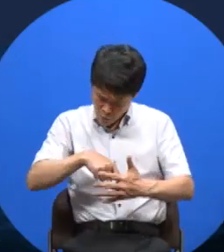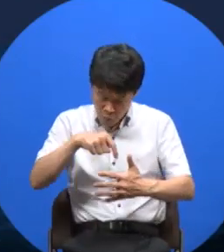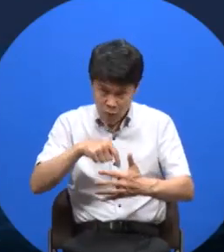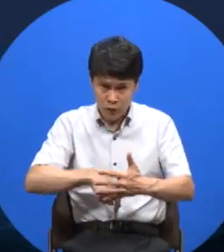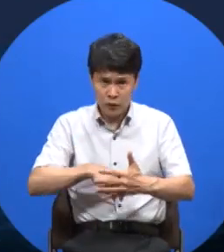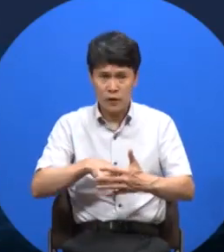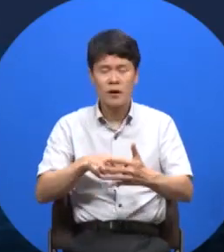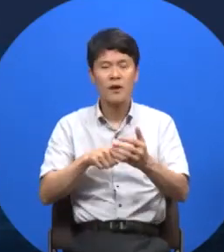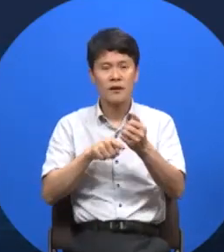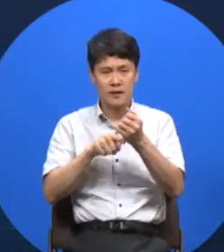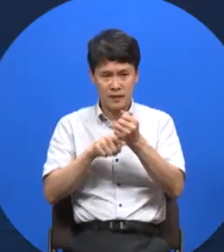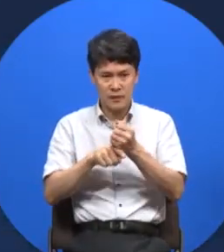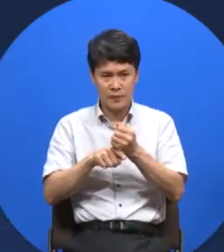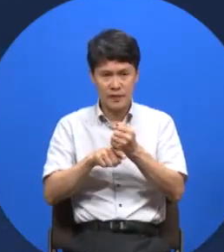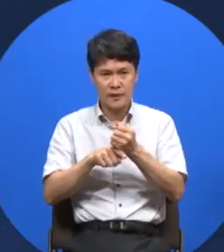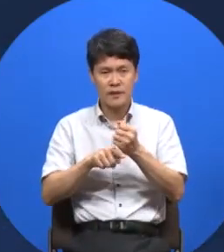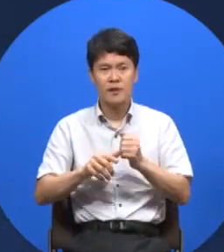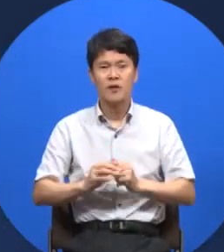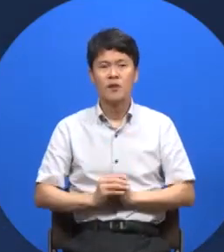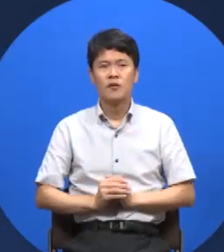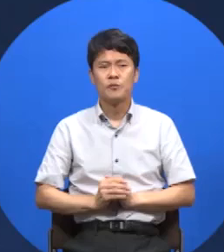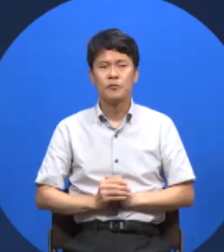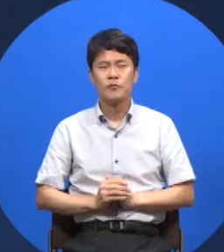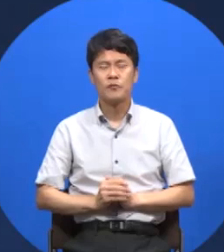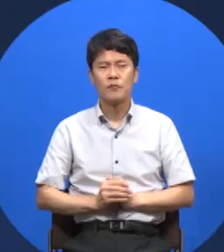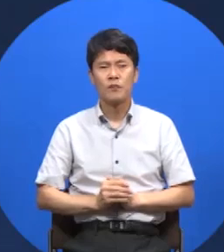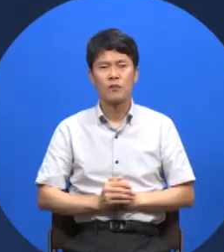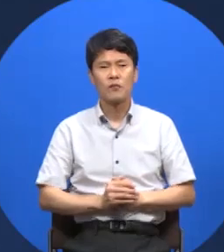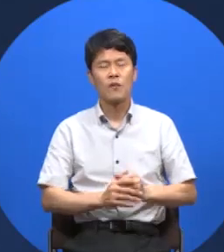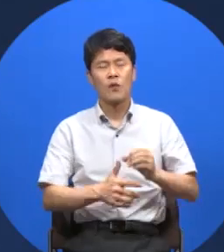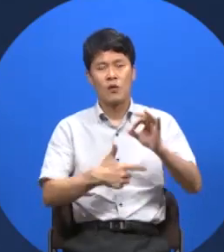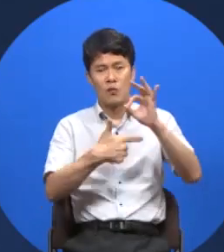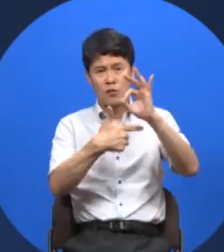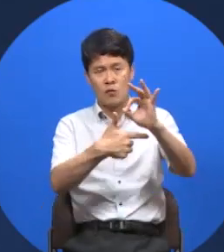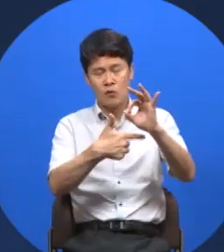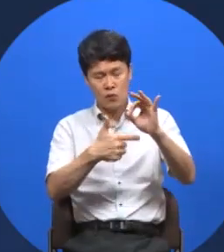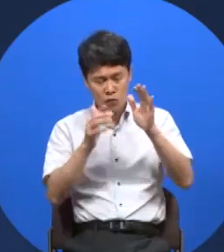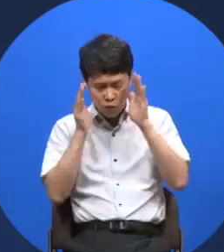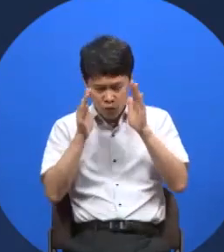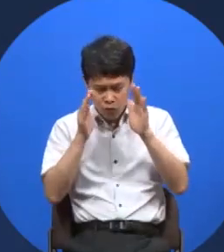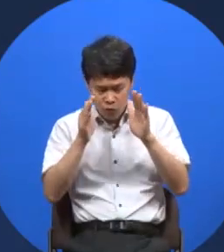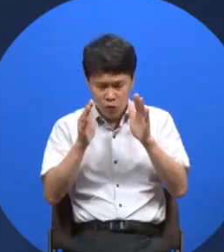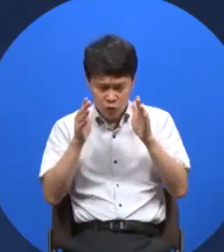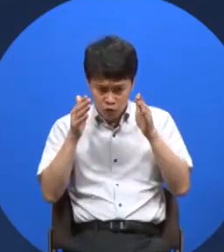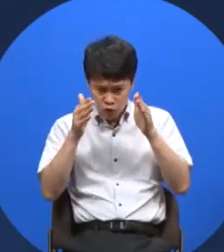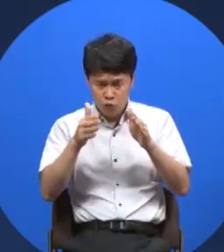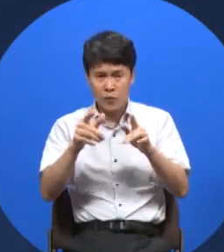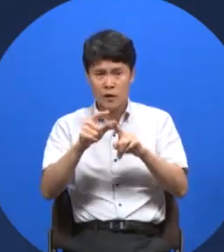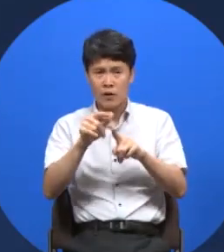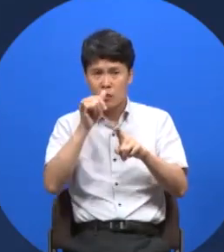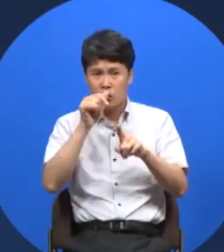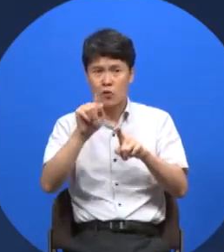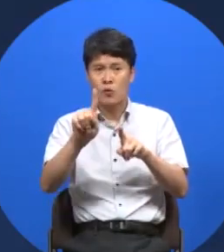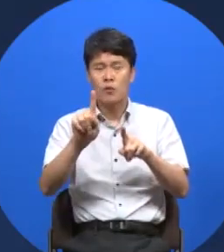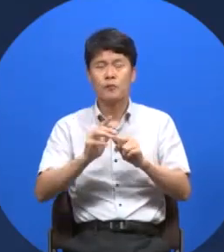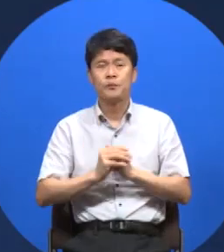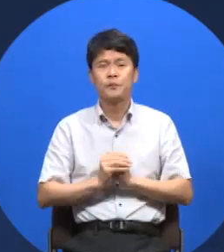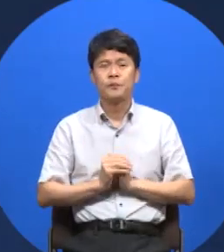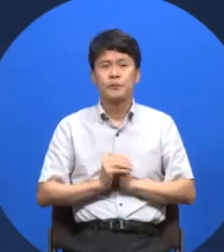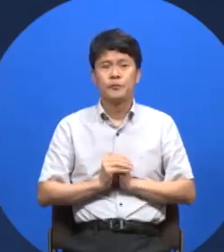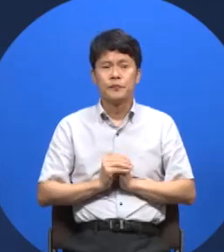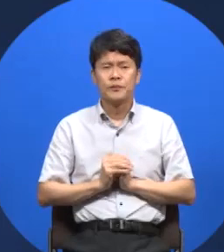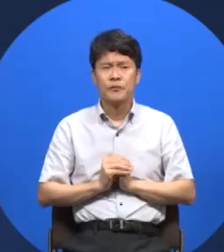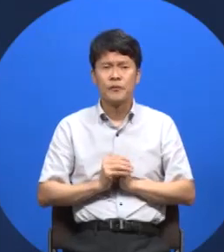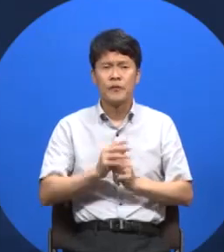뜻이 됩니다. 요나서를 우리가 공부하면서 주목할 만한 또 하나의 중요한 단어가 있는데 그것은